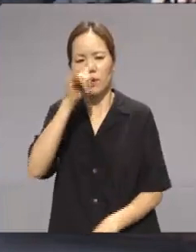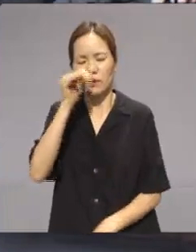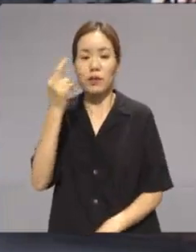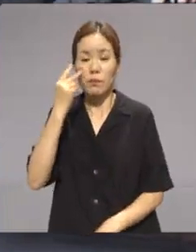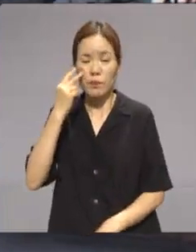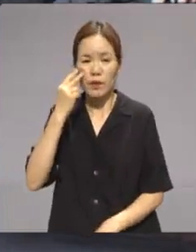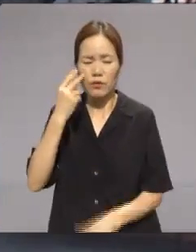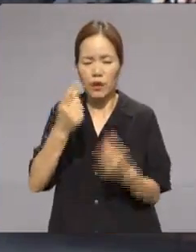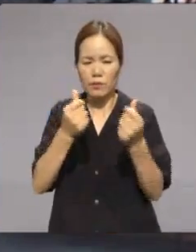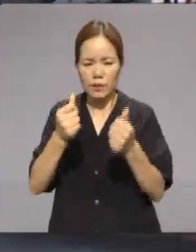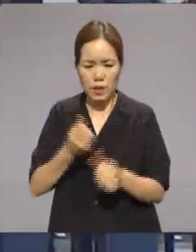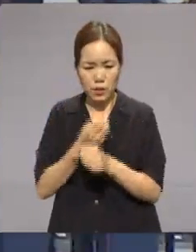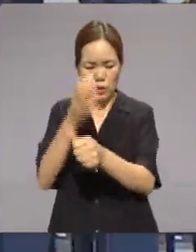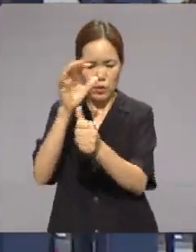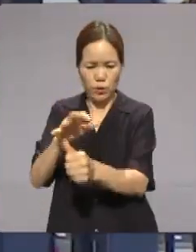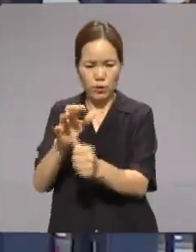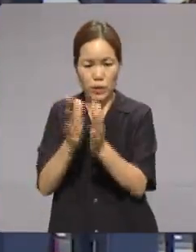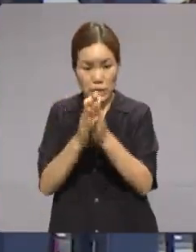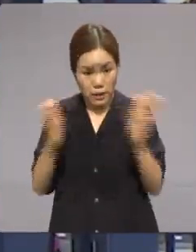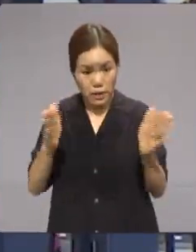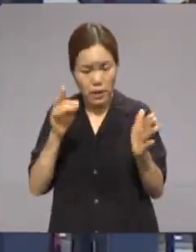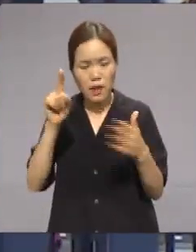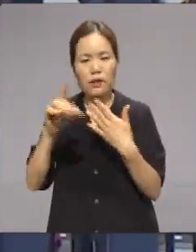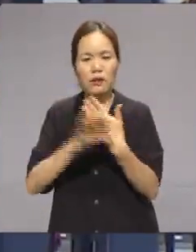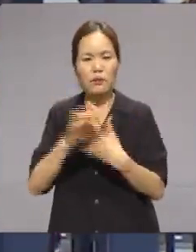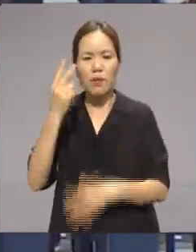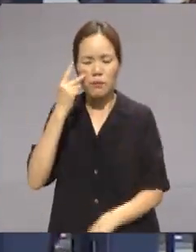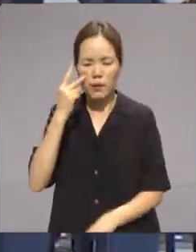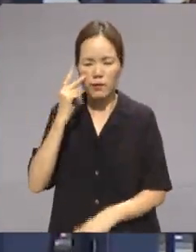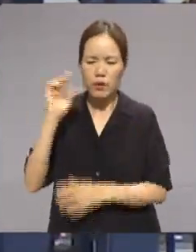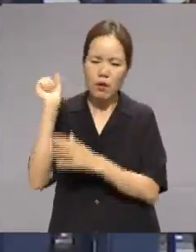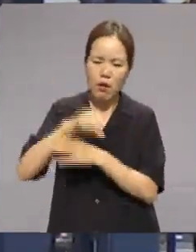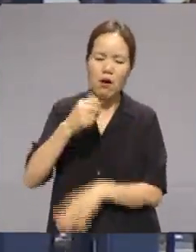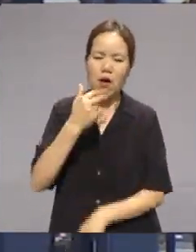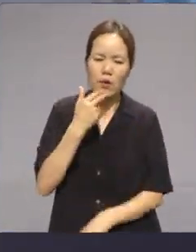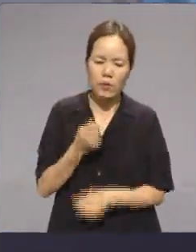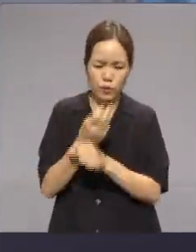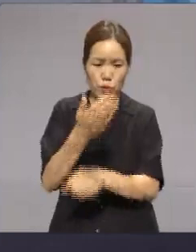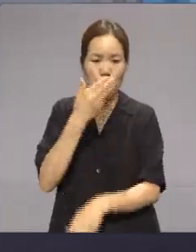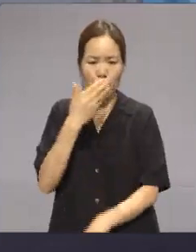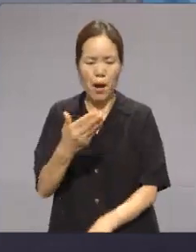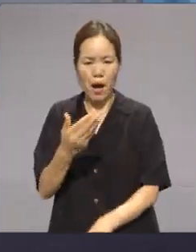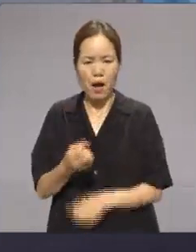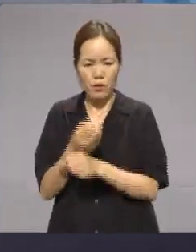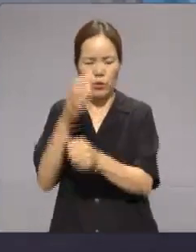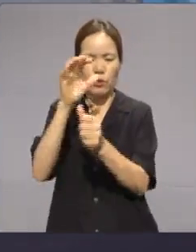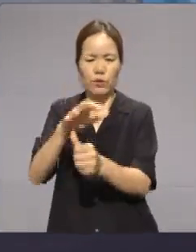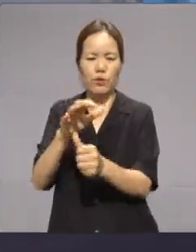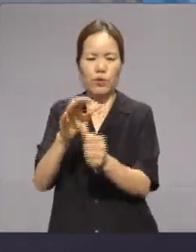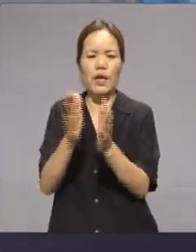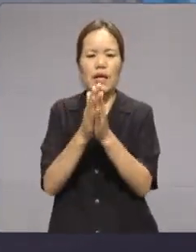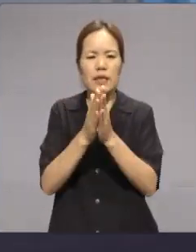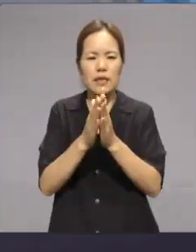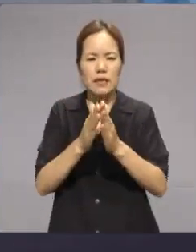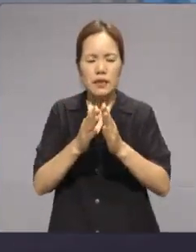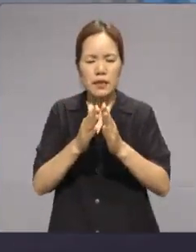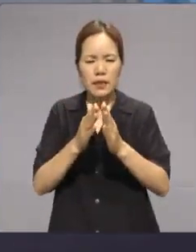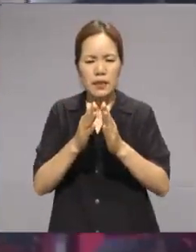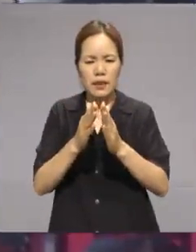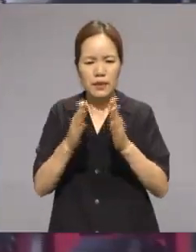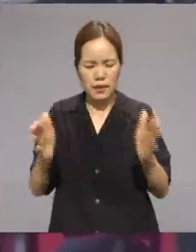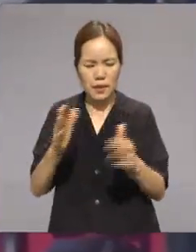미국과 수를 도입했다면 미의 허수 통제 시국 허가 면제를